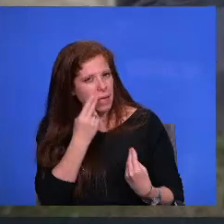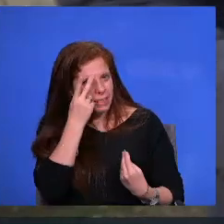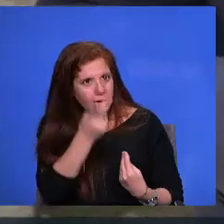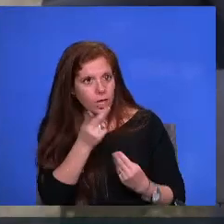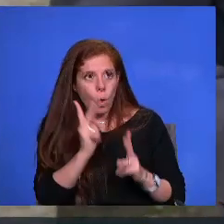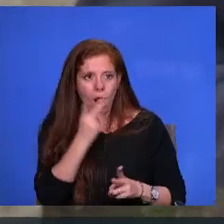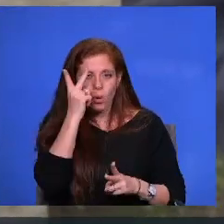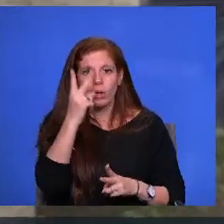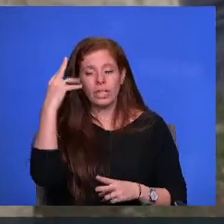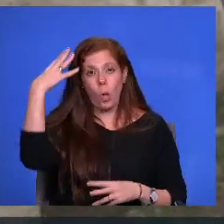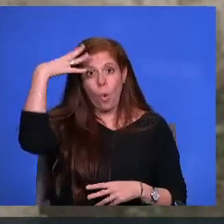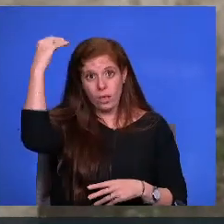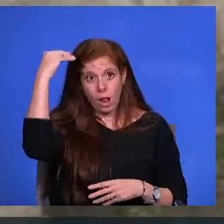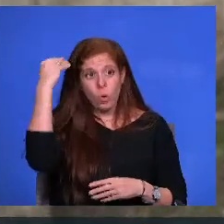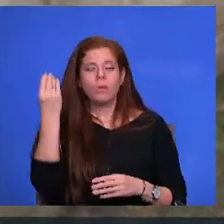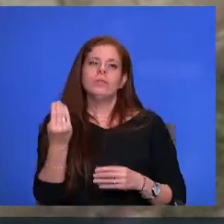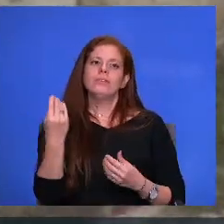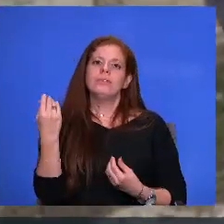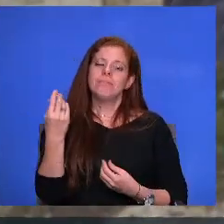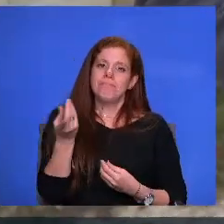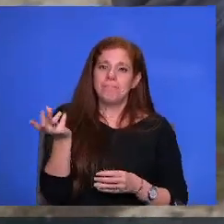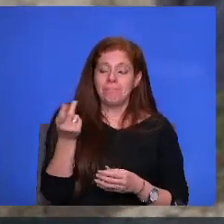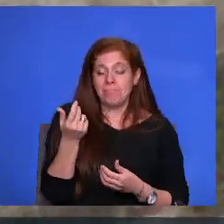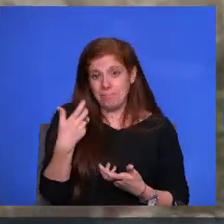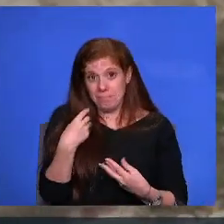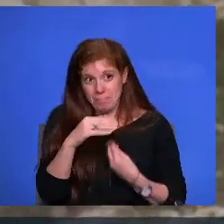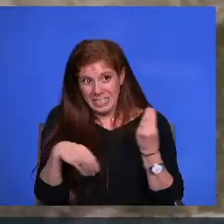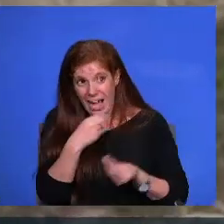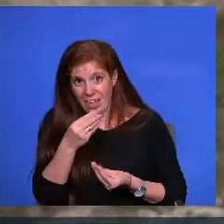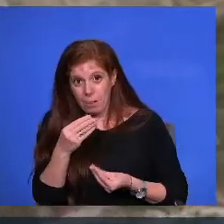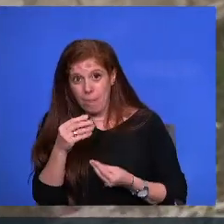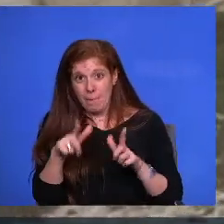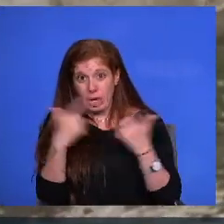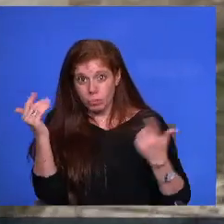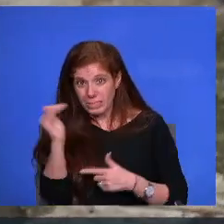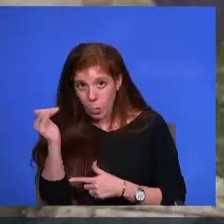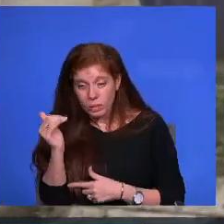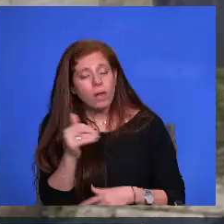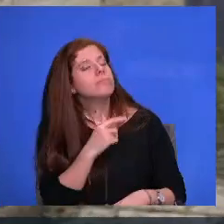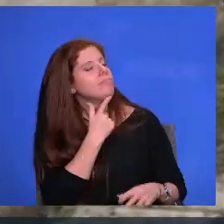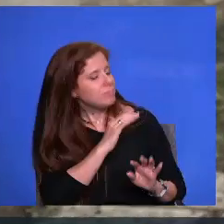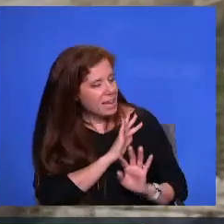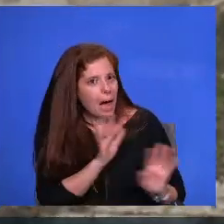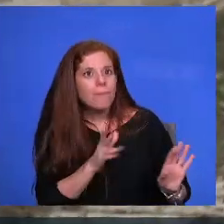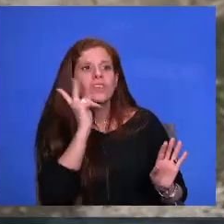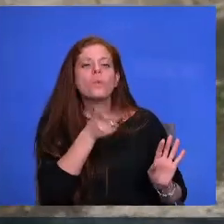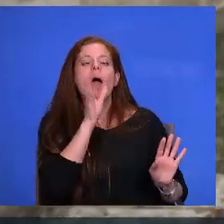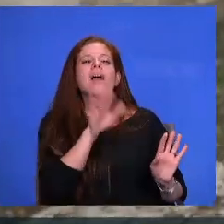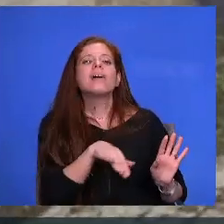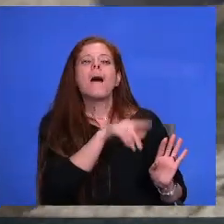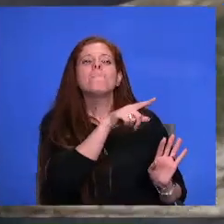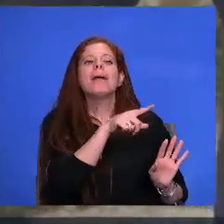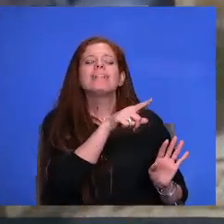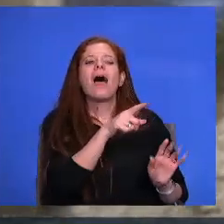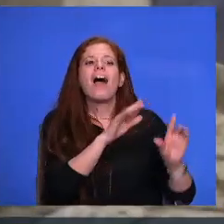משחק במגרשים בסעודיה, אנחנו הישראלים, אתה מבטיח לנו. ואתה תוכל גם להחזיק את הכרזה של הגרין